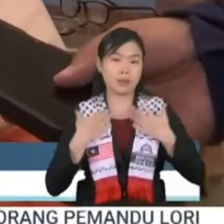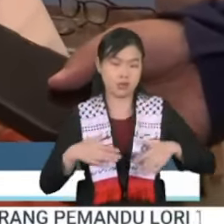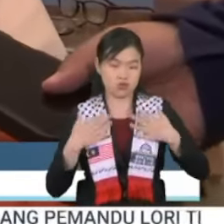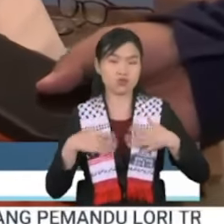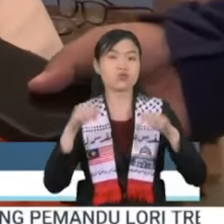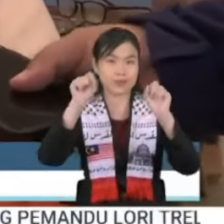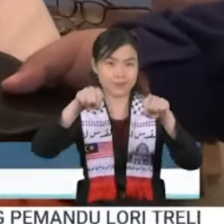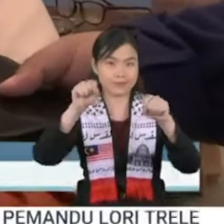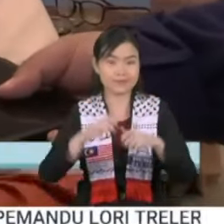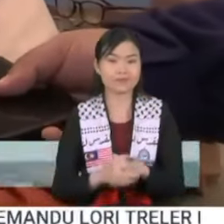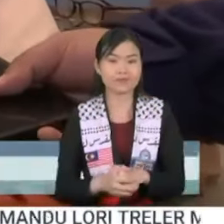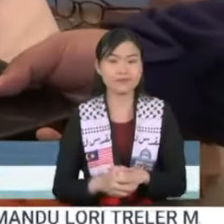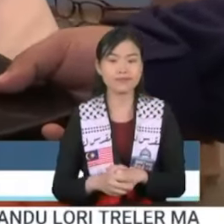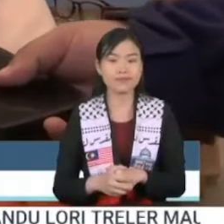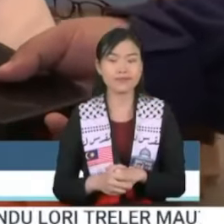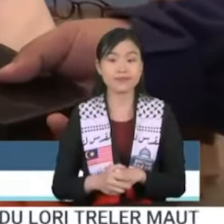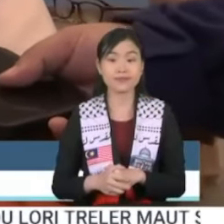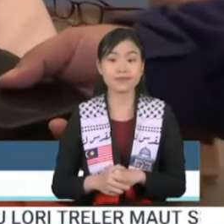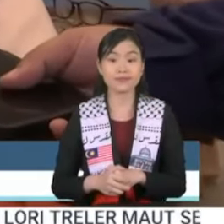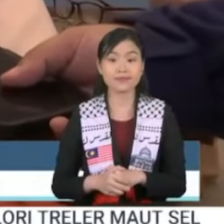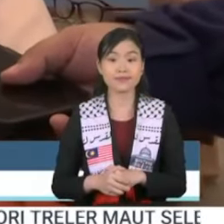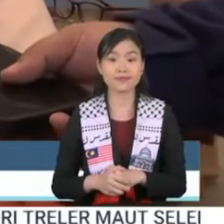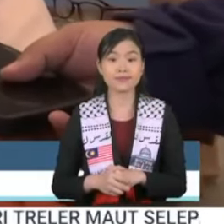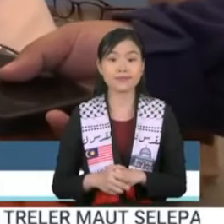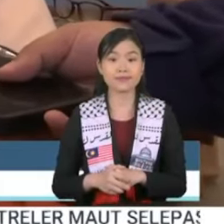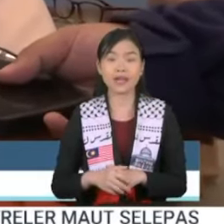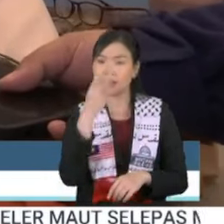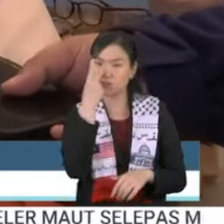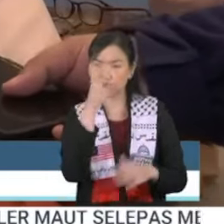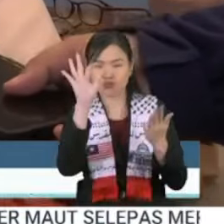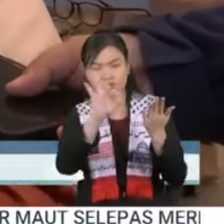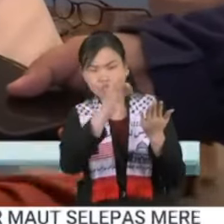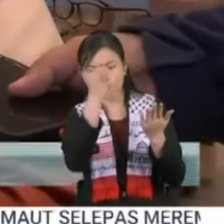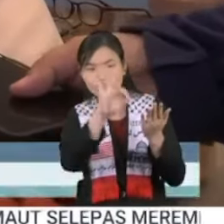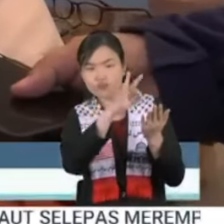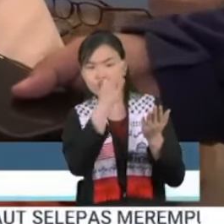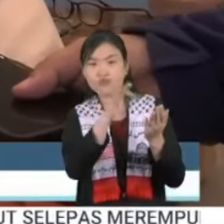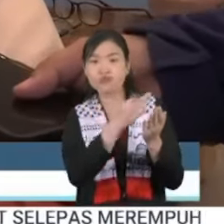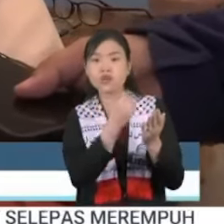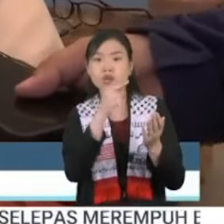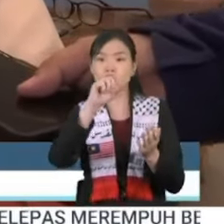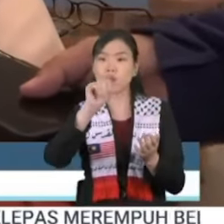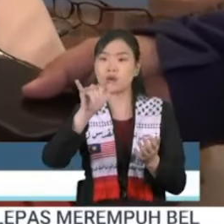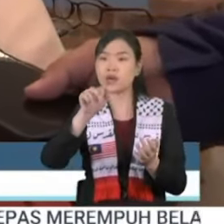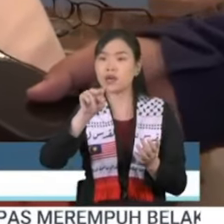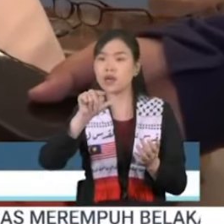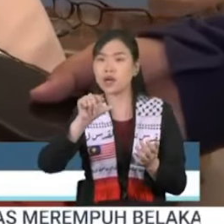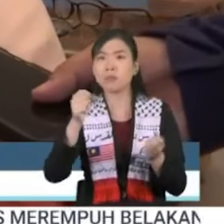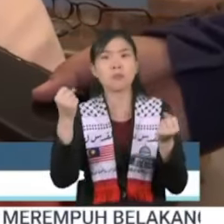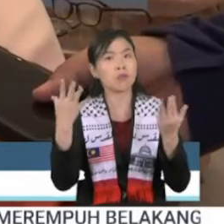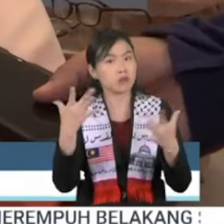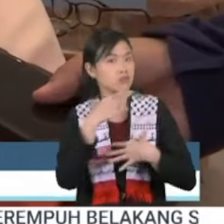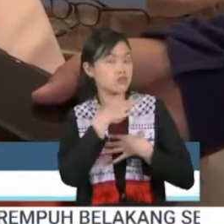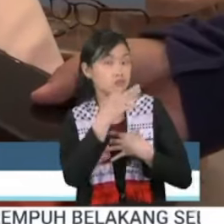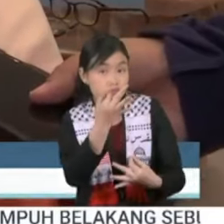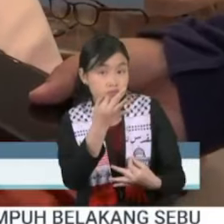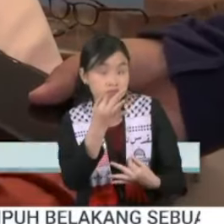Saya tengok dengan keunikan sulaman goyang ni, ramai yang berminat lah